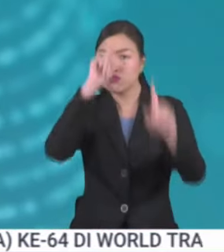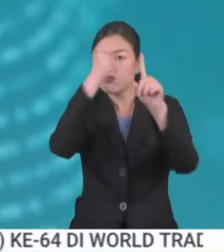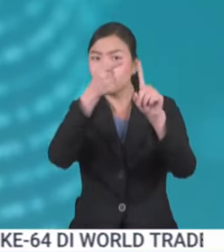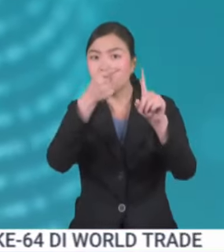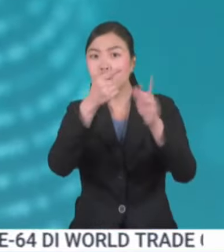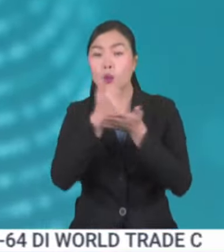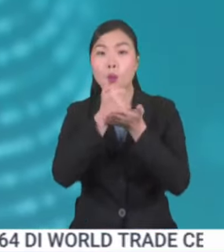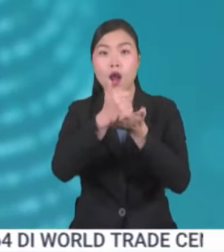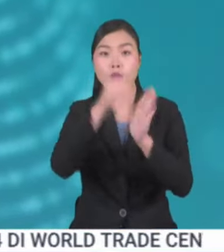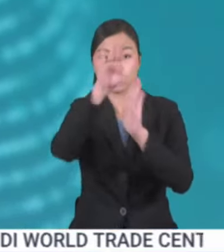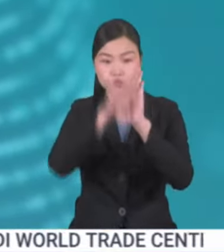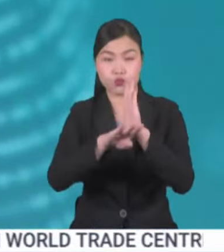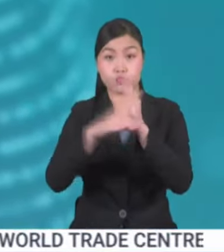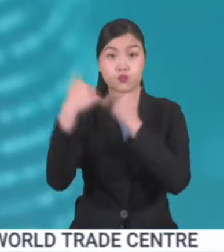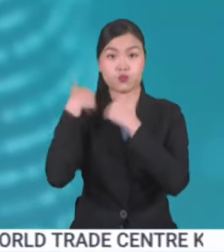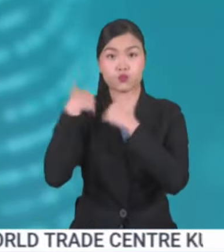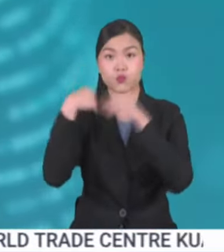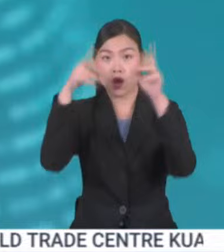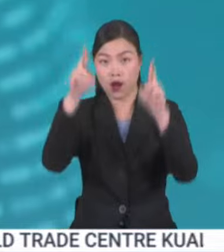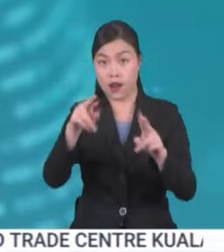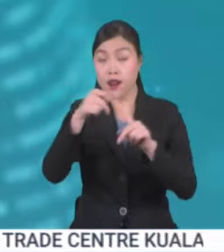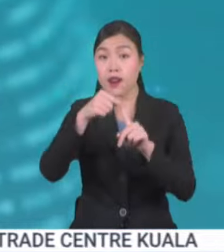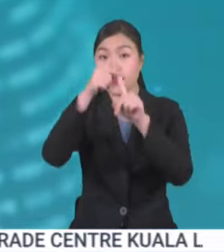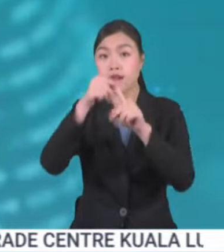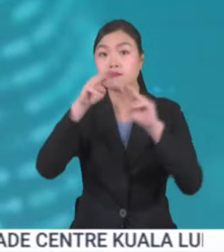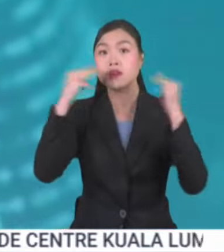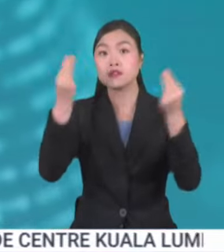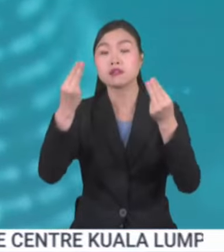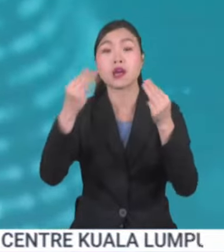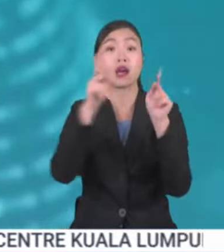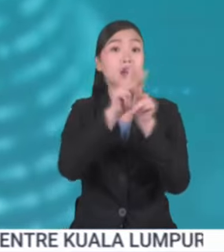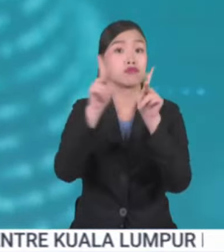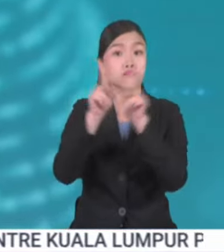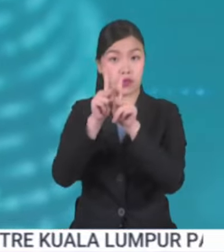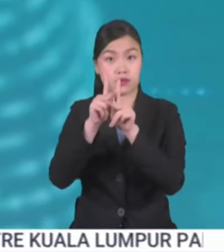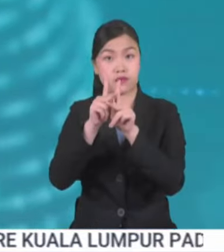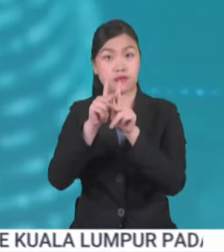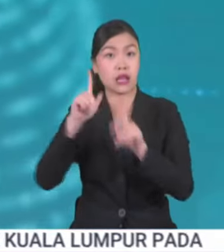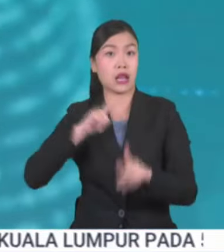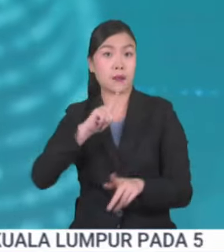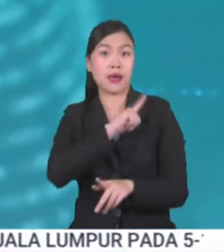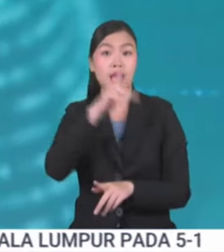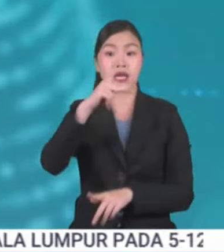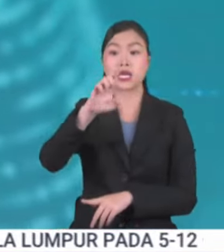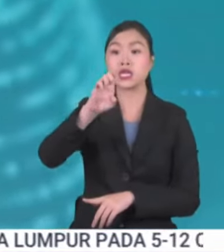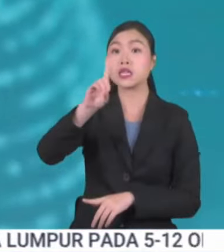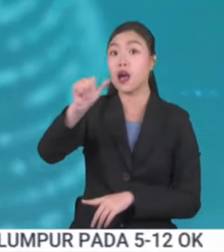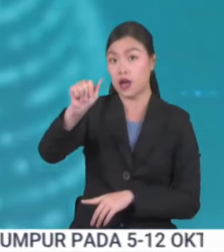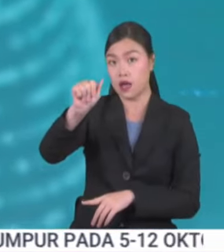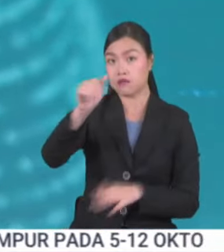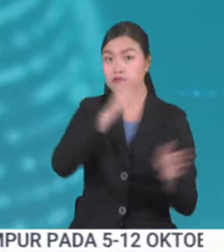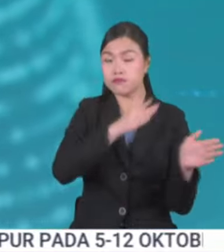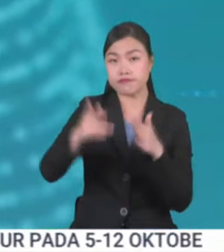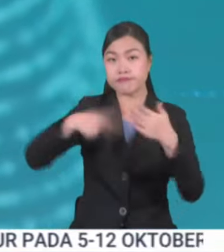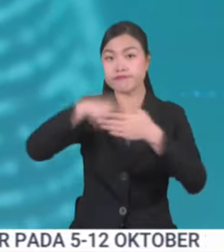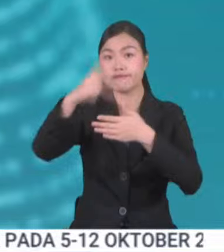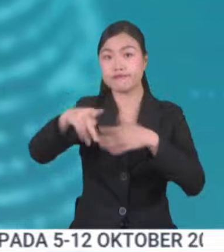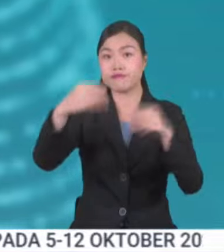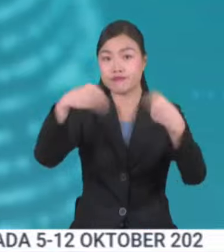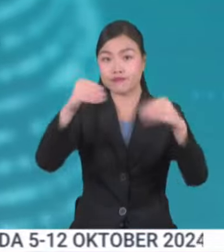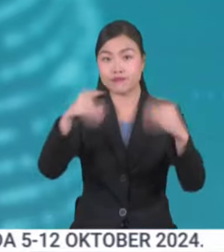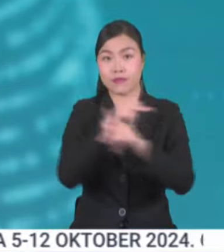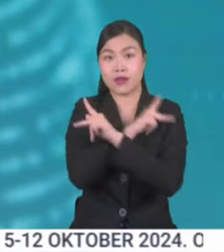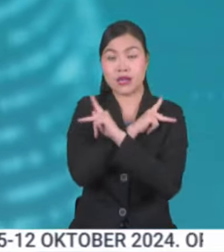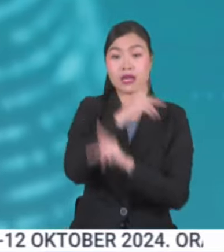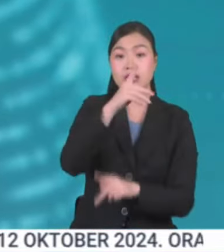Berlambat-lambat untuk membantu mengurangkan beban rakyat khususnya masyarakat luar bandar, Lembaga Kemajuan Wilayah Kedah, Kedah, menganjurkan program Jualan